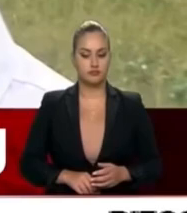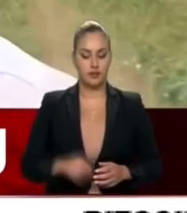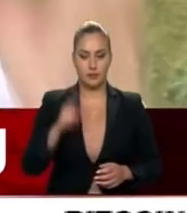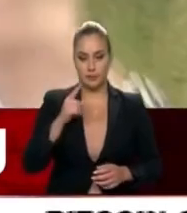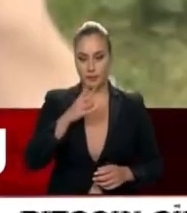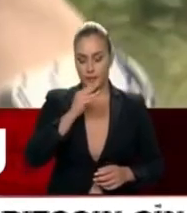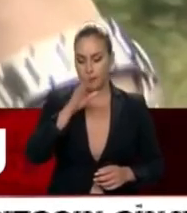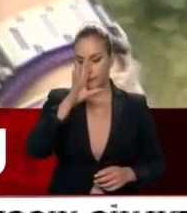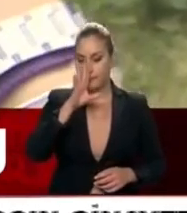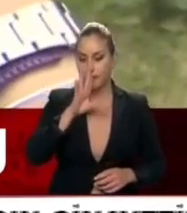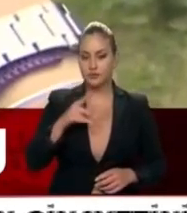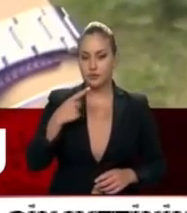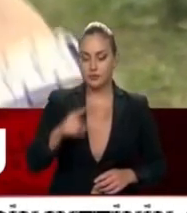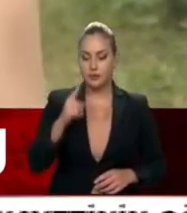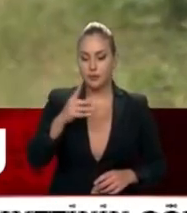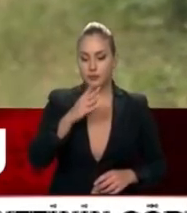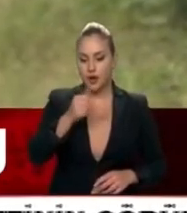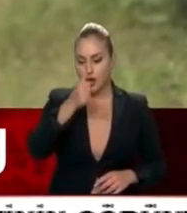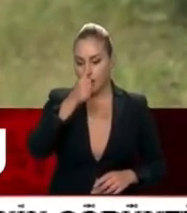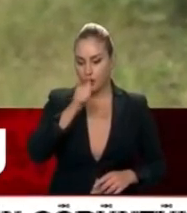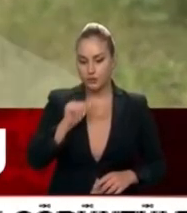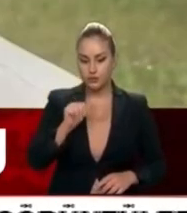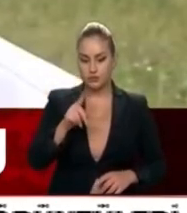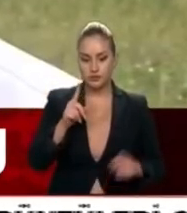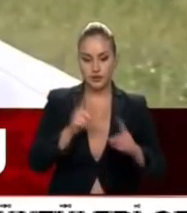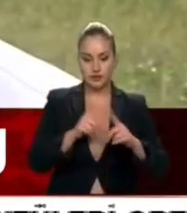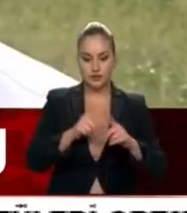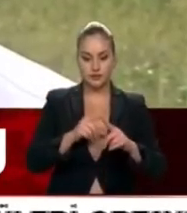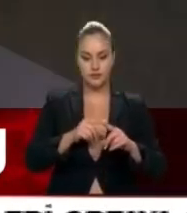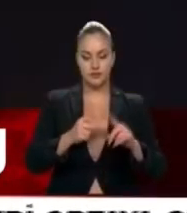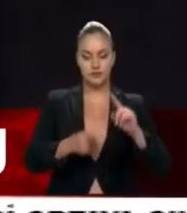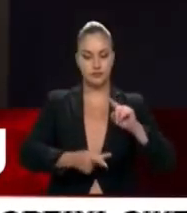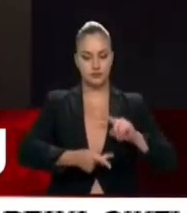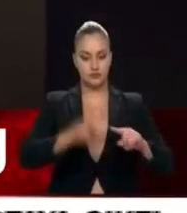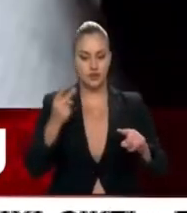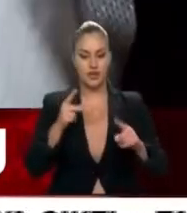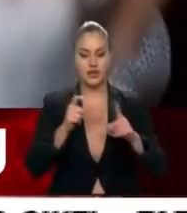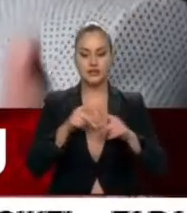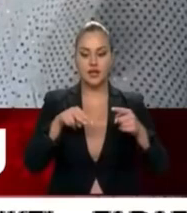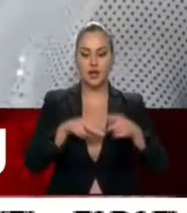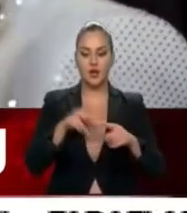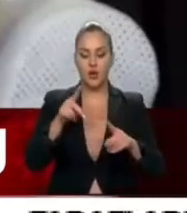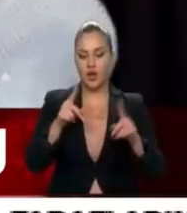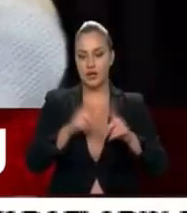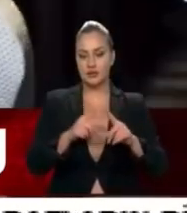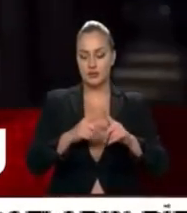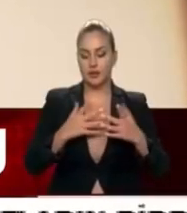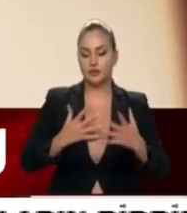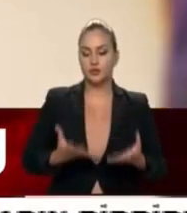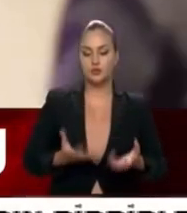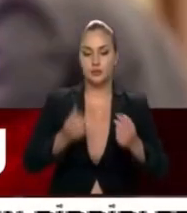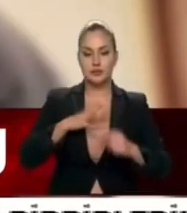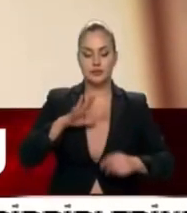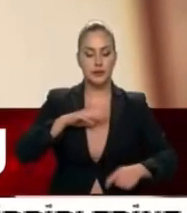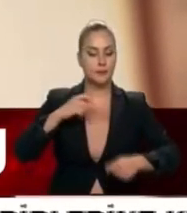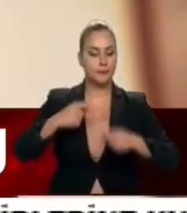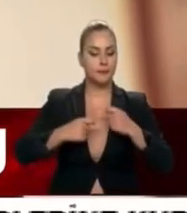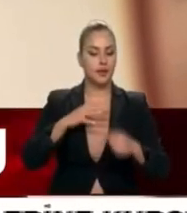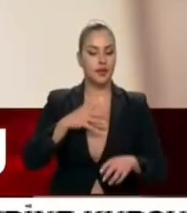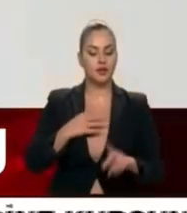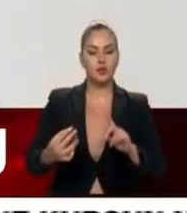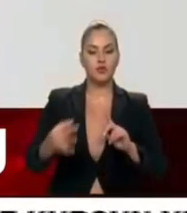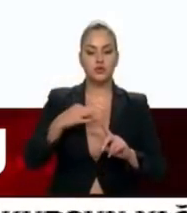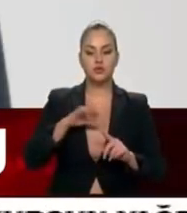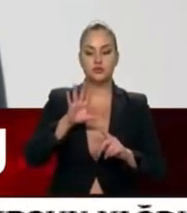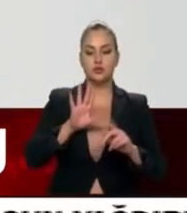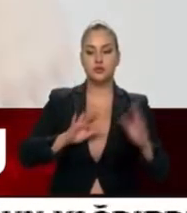Milyon 500 bin hatta galiba 1 milyon 600 o hesap hacklendi. Deniz Akkaya o hesabını kurtarma bahanesiyle kendisine ulaşan